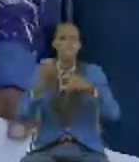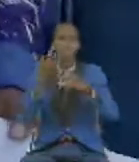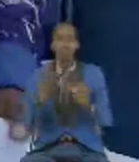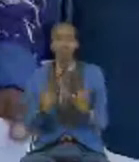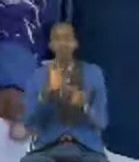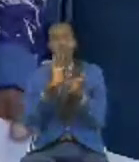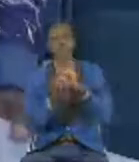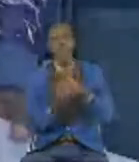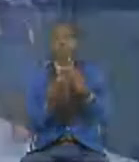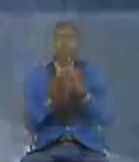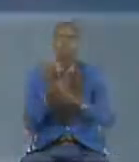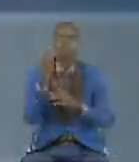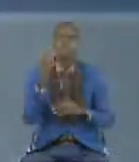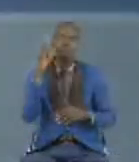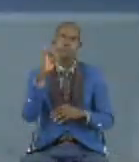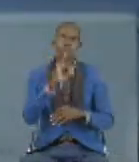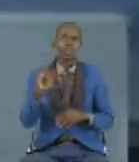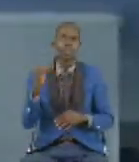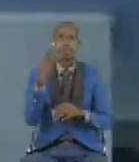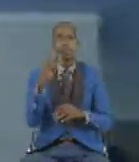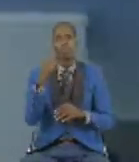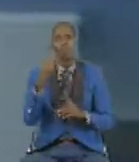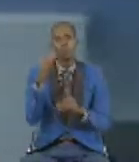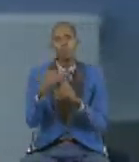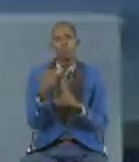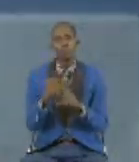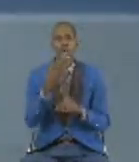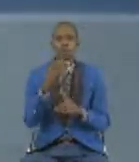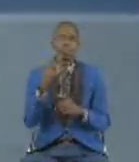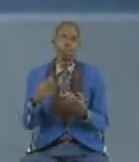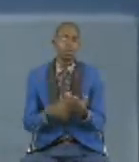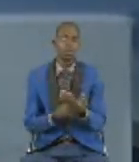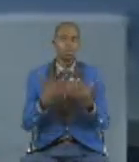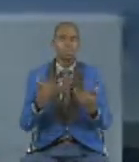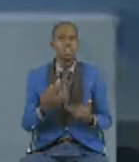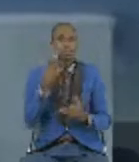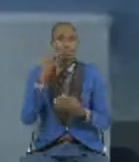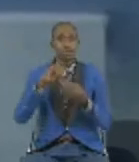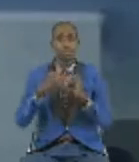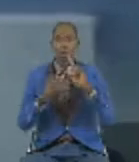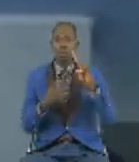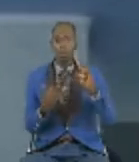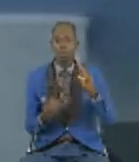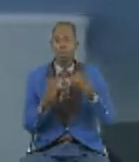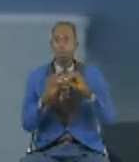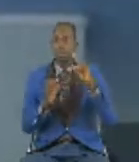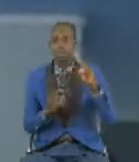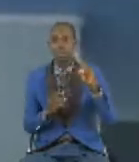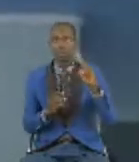conversions à travers la prédication de la parole de l'Évangile. Voyons les sous-éléments un à un. Premièrement